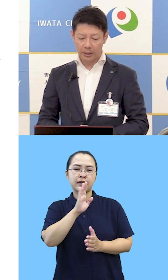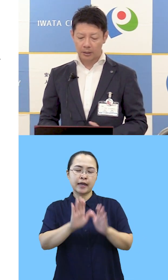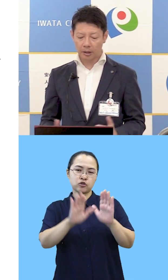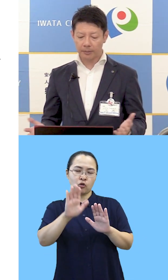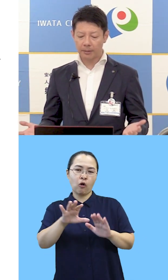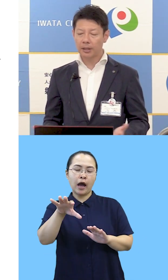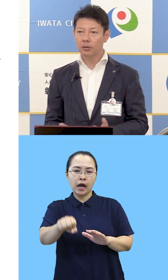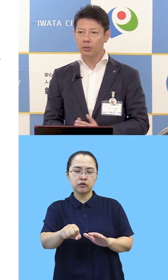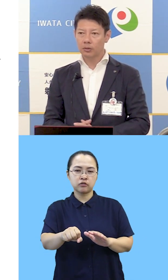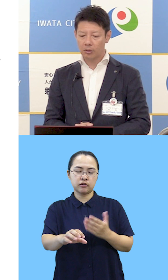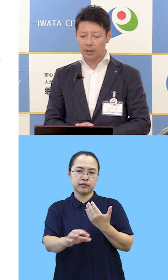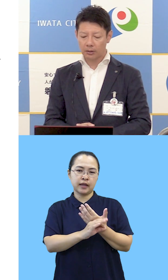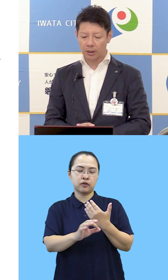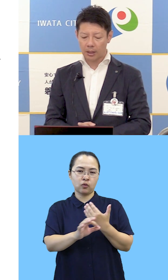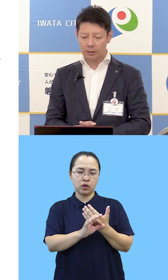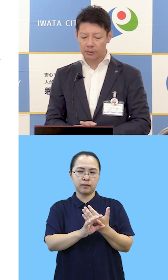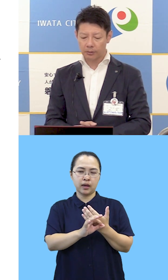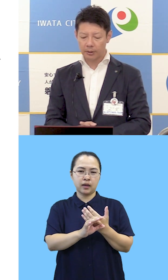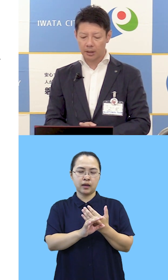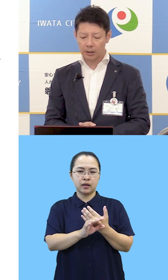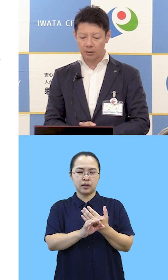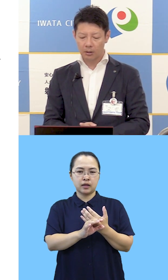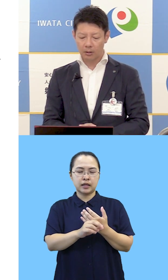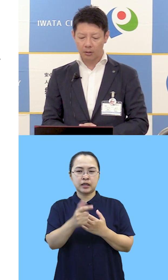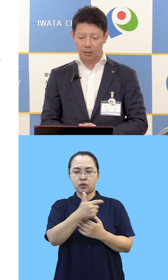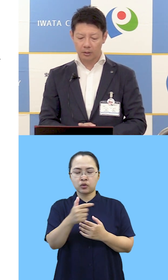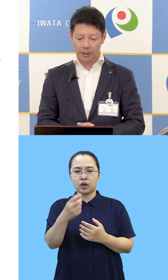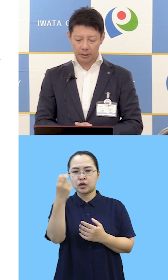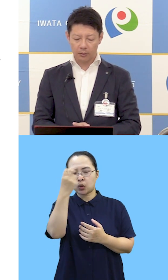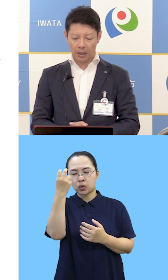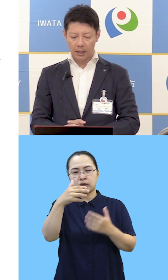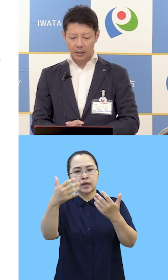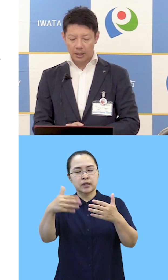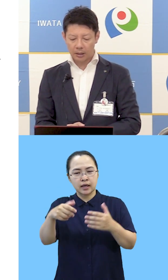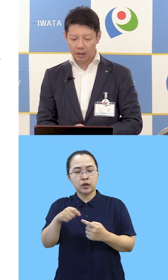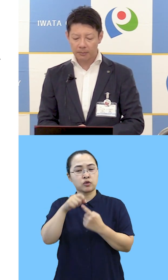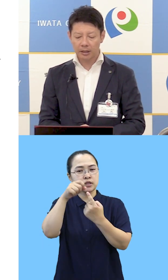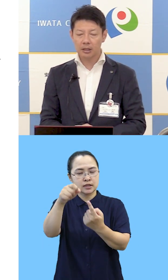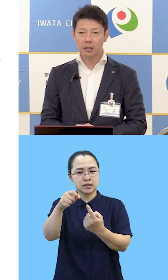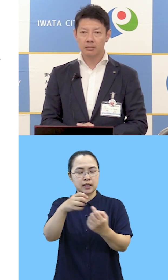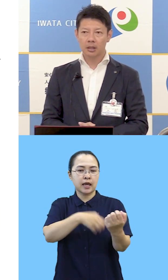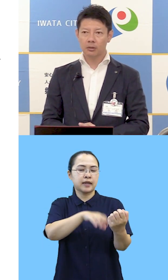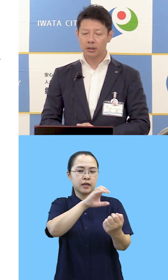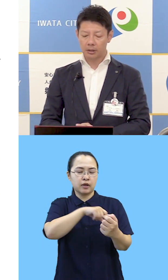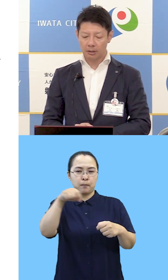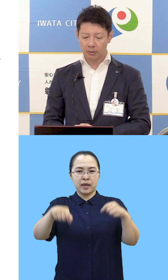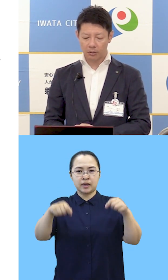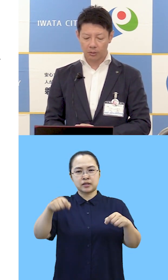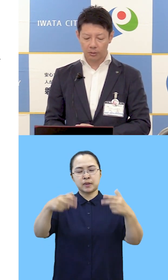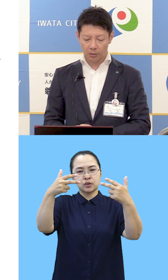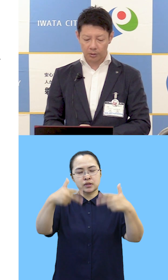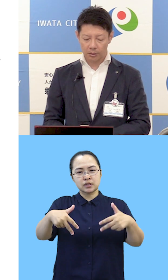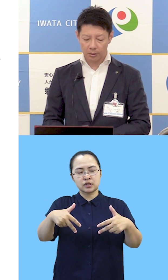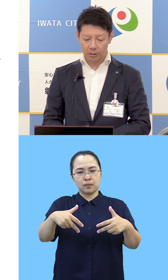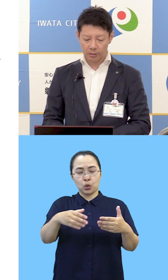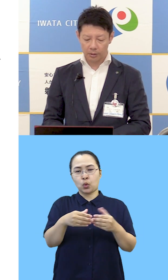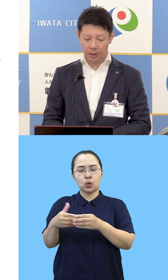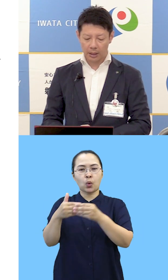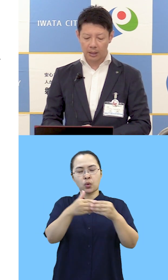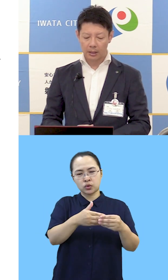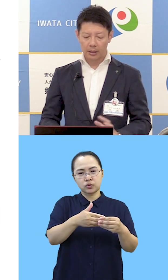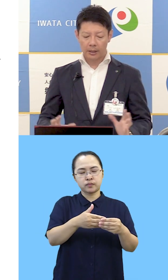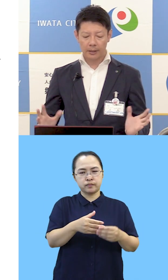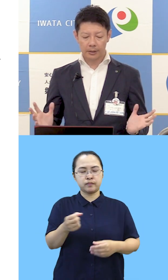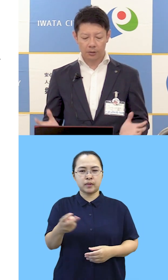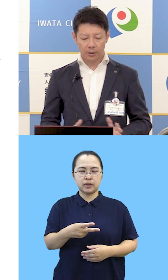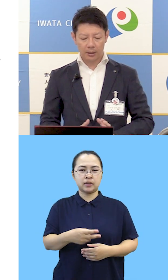ということで、例えばデマンドコントローラーとか各測定器の設置とか、エネルギーマネジメントシステム等の導入、それ